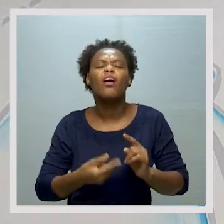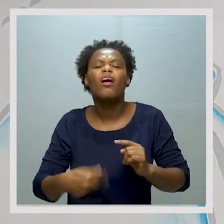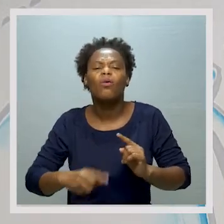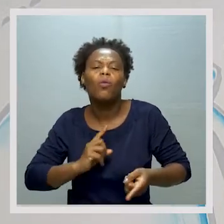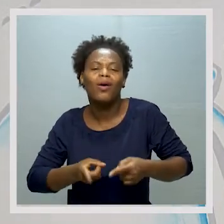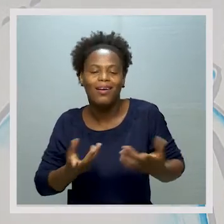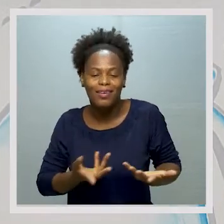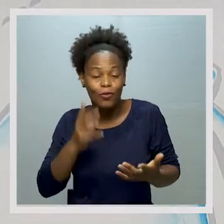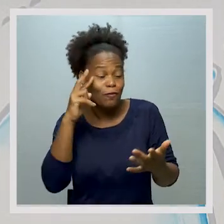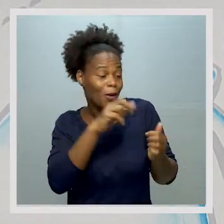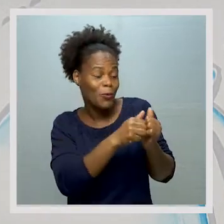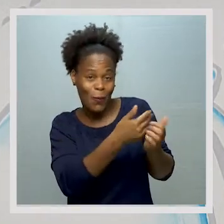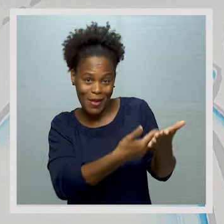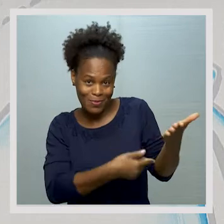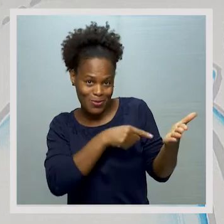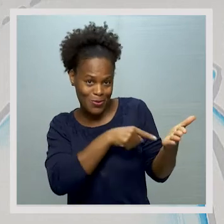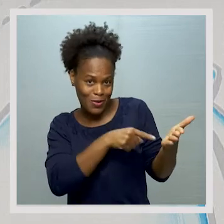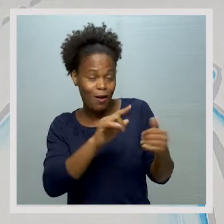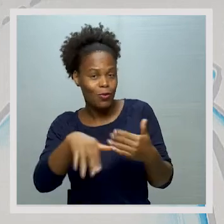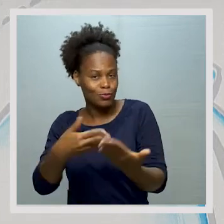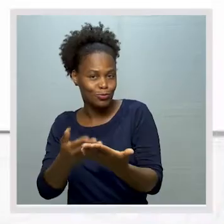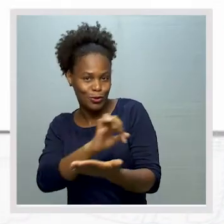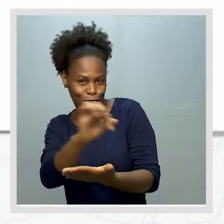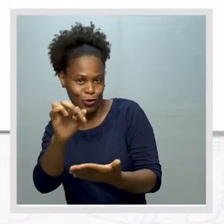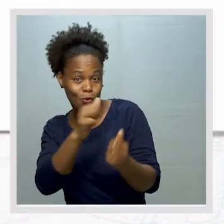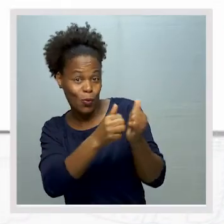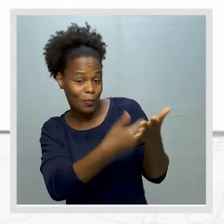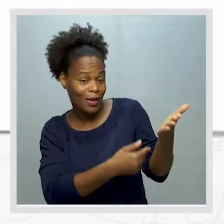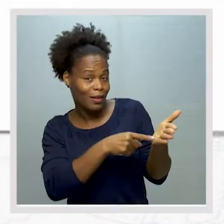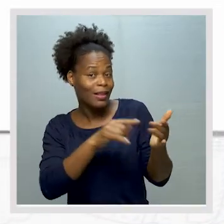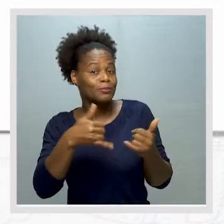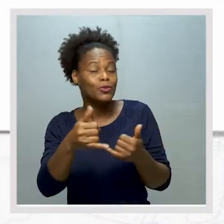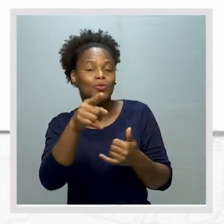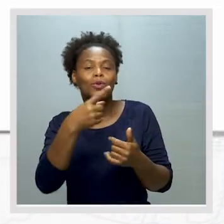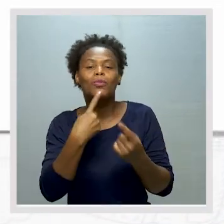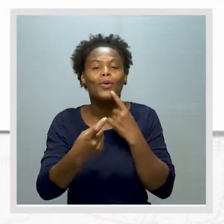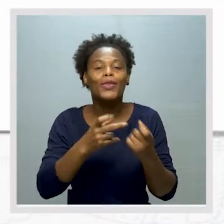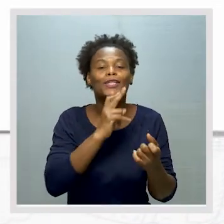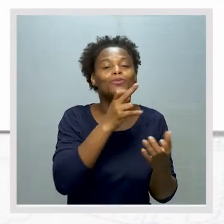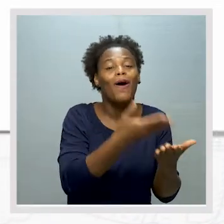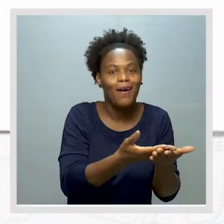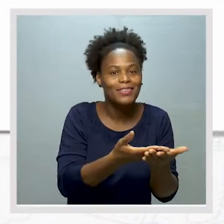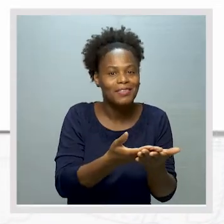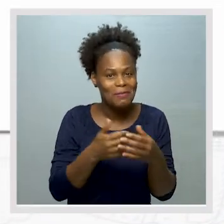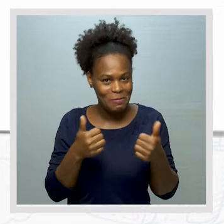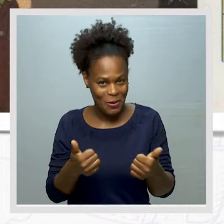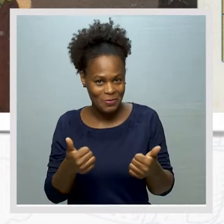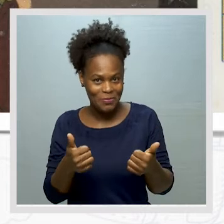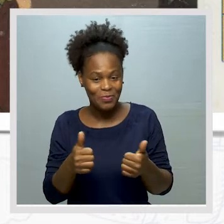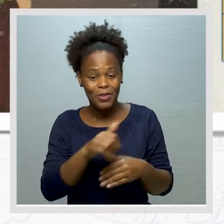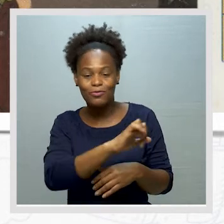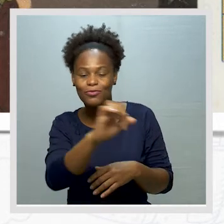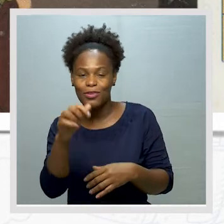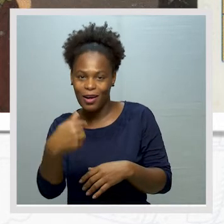Regardez le document que je vais vous proposer et répondez aux questions. C'est bon? Vous avez